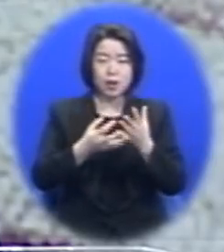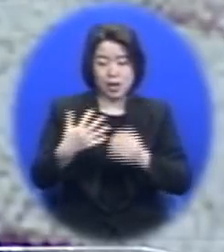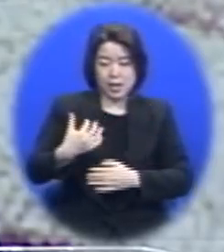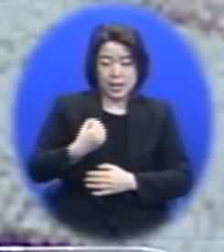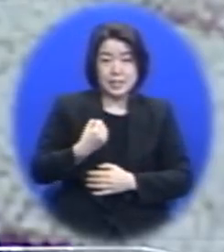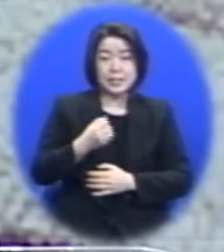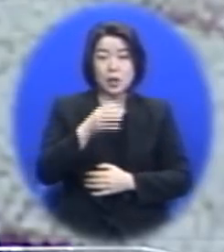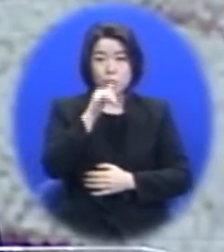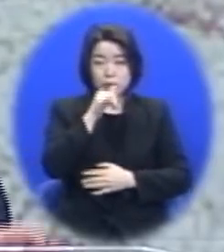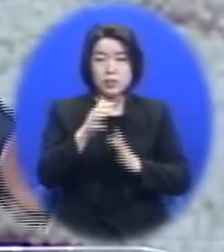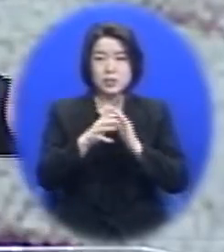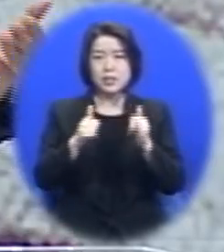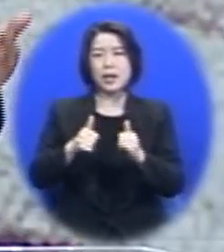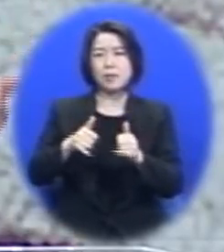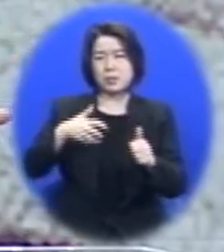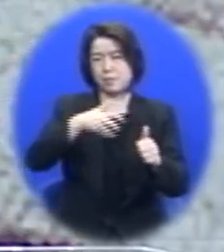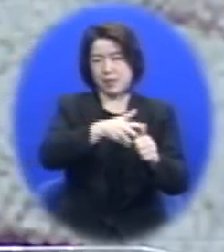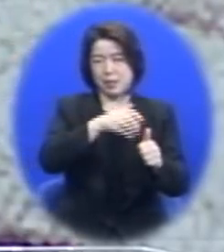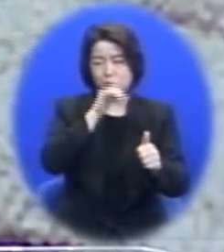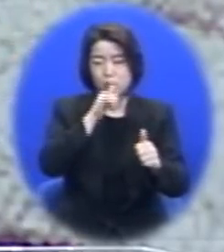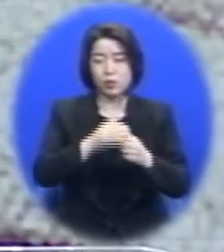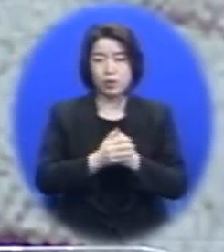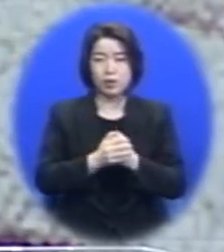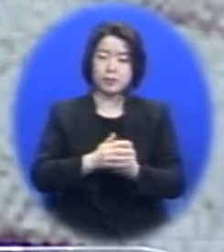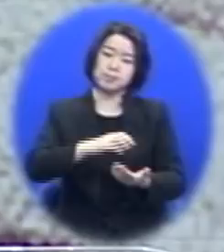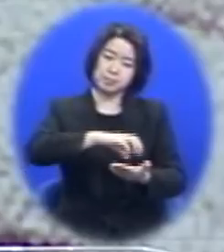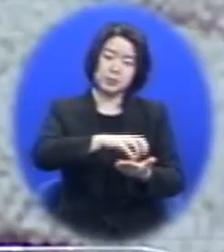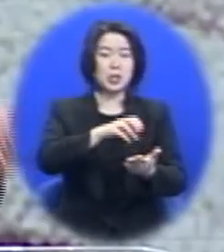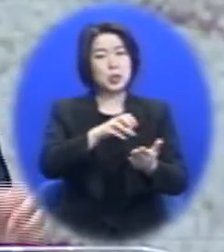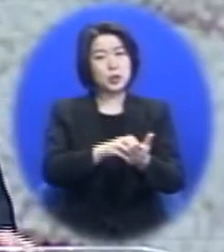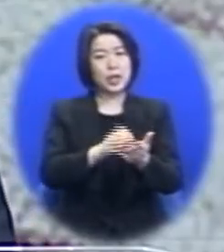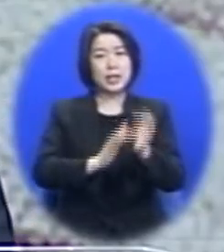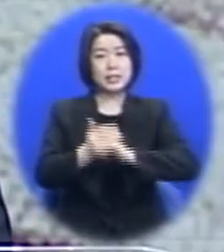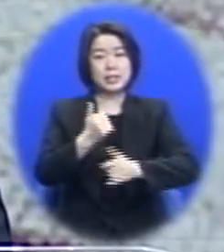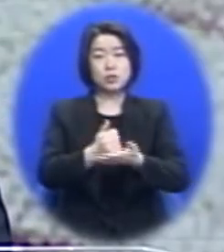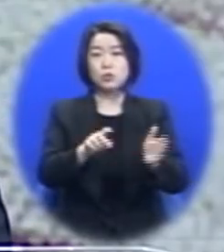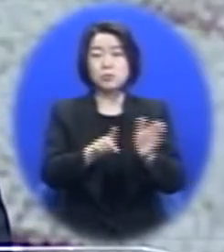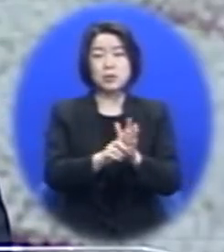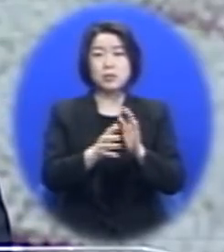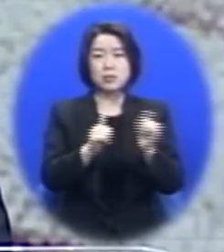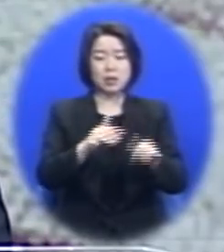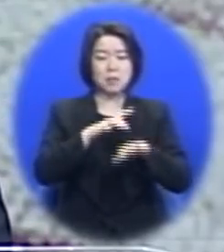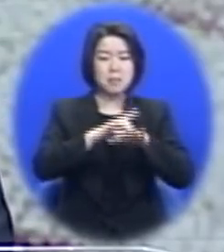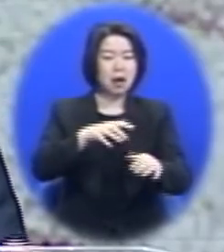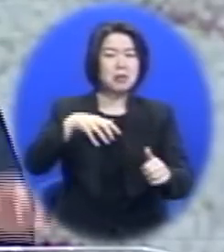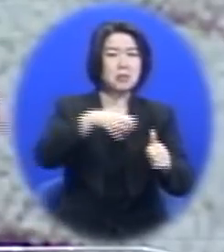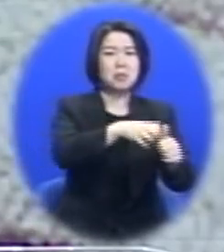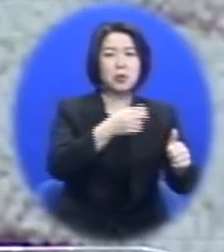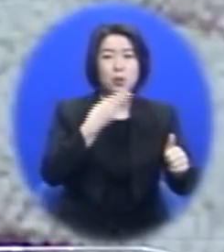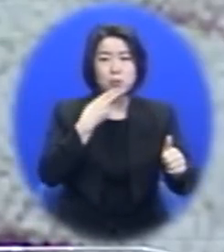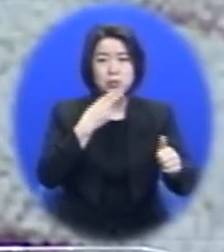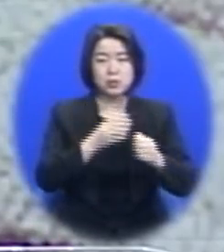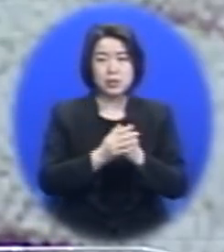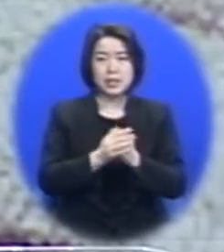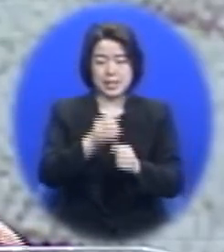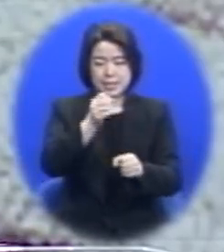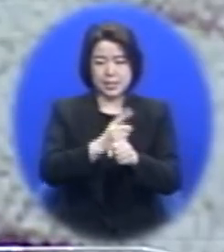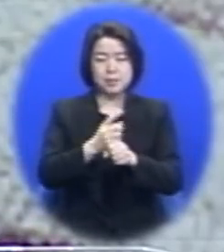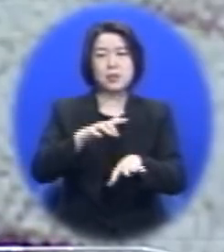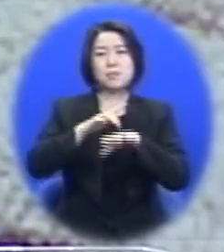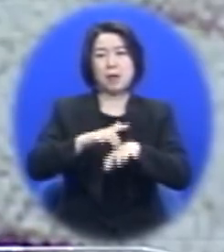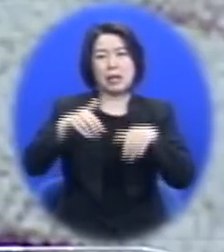했습니다 그 적당하게 예수 믿는 사람은 마교에서 공격도 안 합니다 이미 마귀의 종이